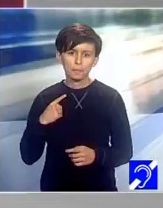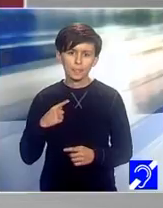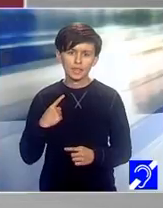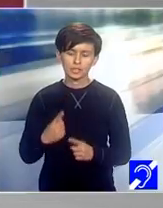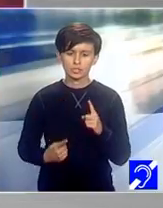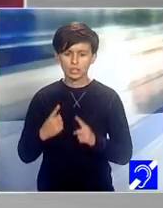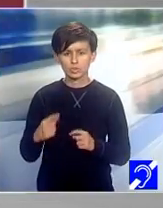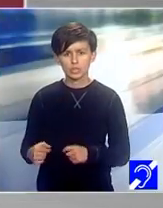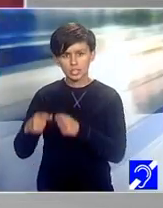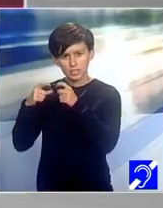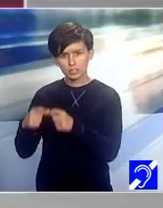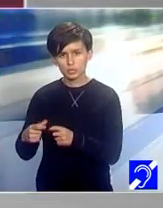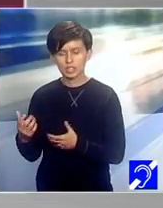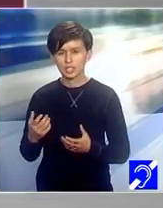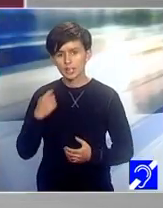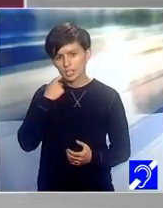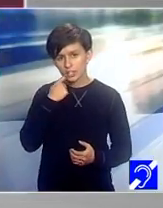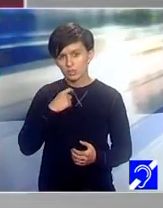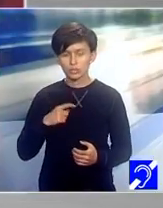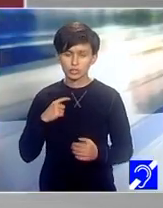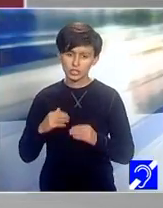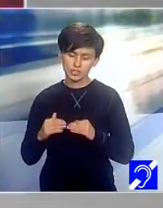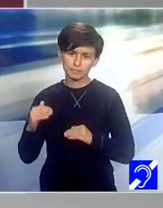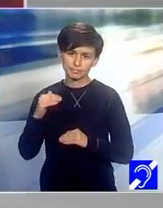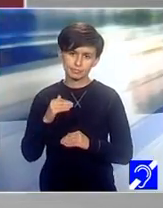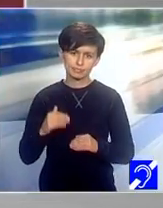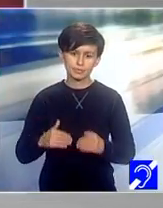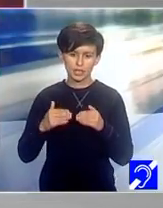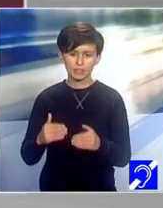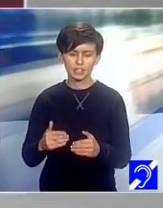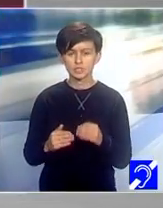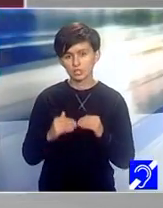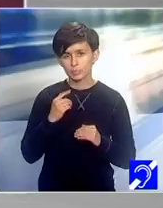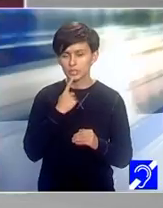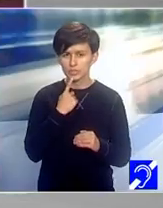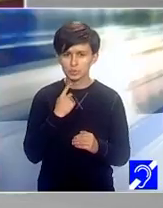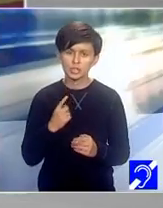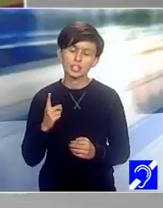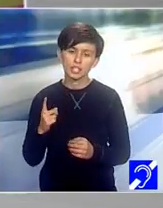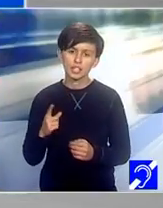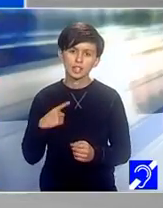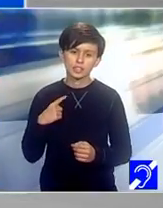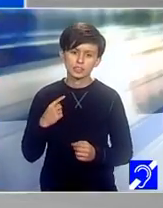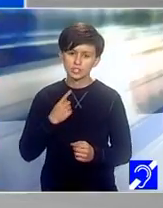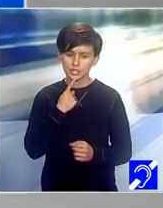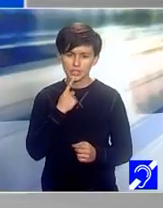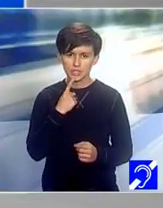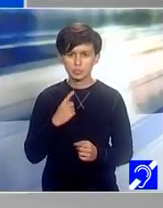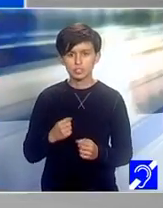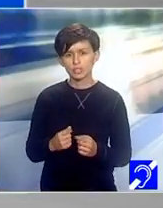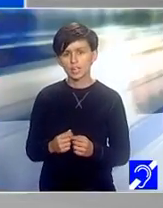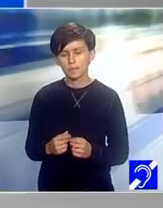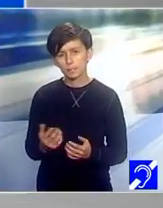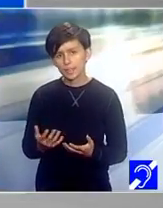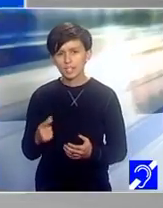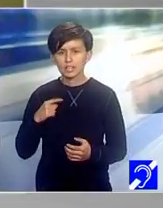Clujul este mult în fața Timișoarei, la fel cum sunt unele domenii în care Timișoara excelează și are mult mai multe lucruri. Bun, unde ați amintit, suntem noi în urmă? Ați amintit și de